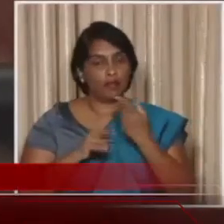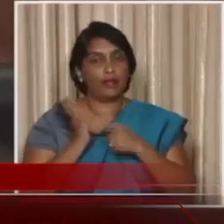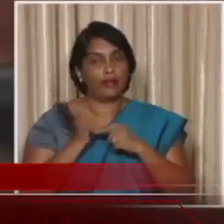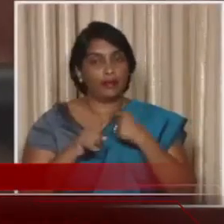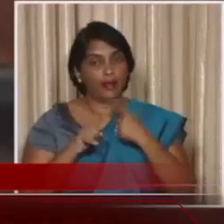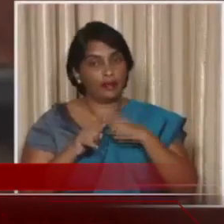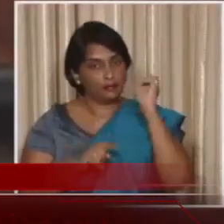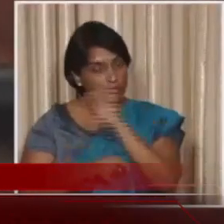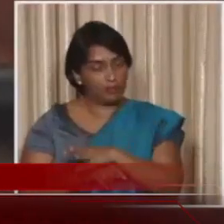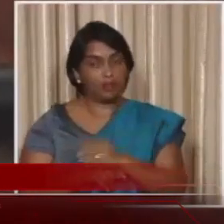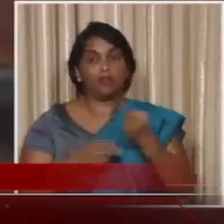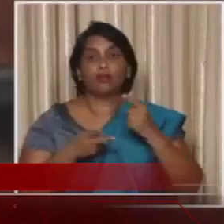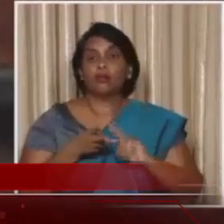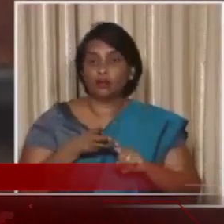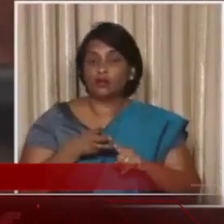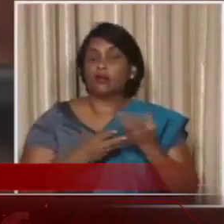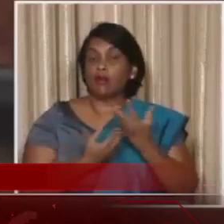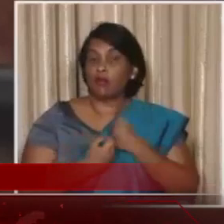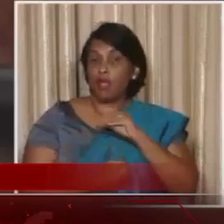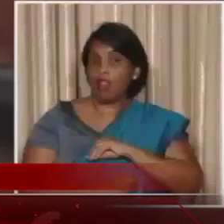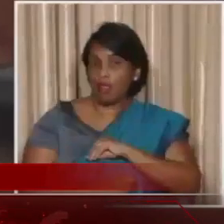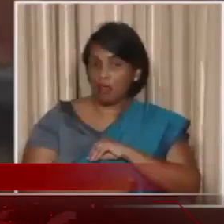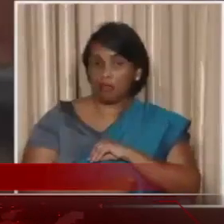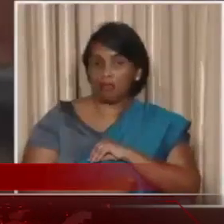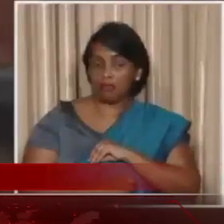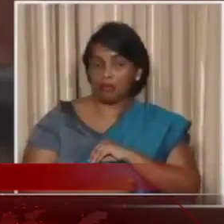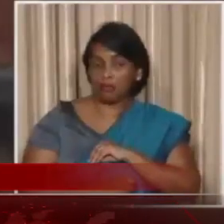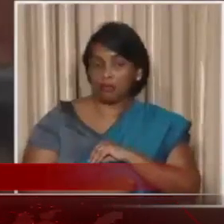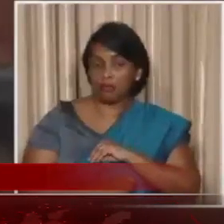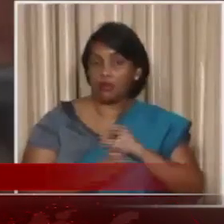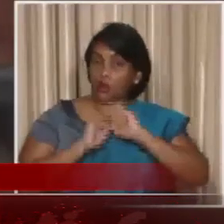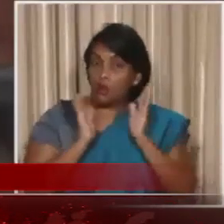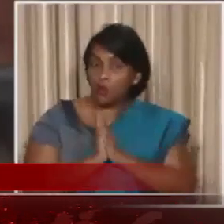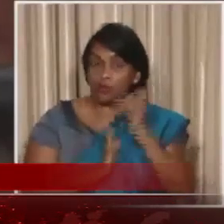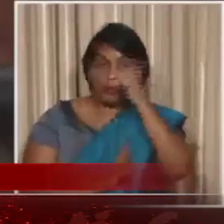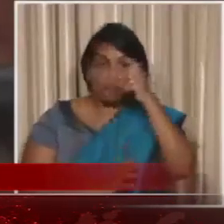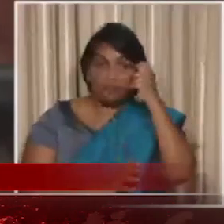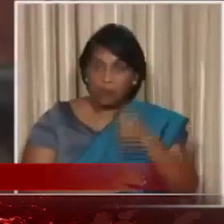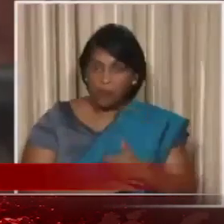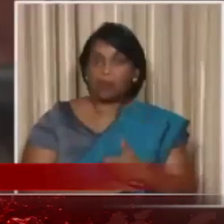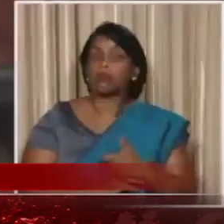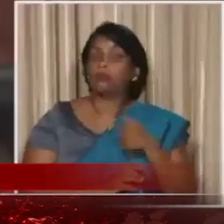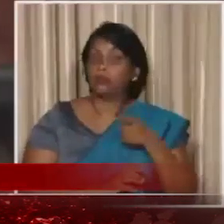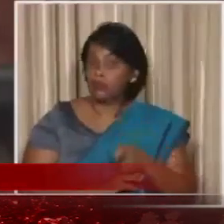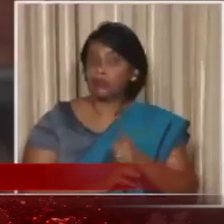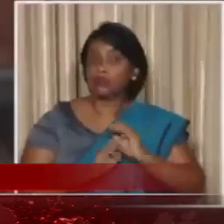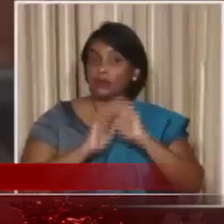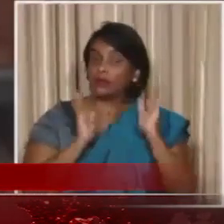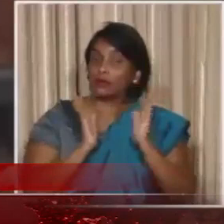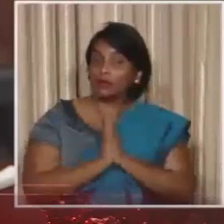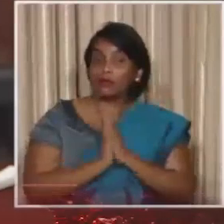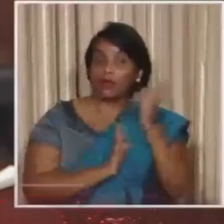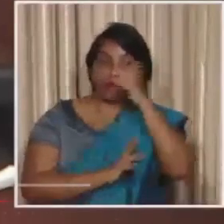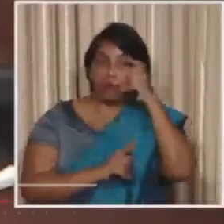ඕන. ඊළඟ එයාට ලැබෙන ලාභාංශය නෑ. එයාගේ මුළු වැටුප ලැබනකොට එයාගේ මුළු දල